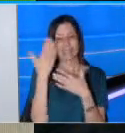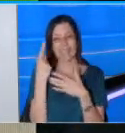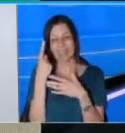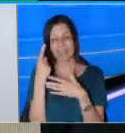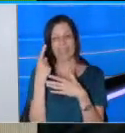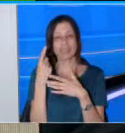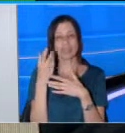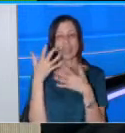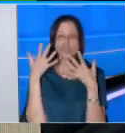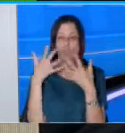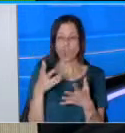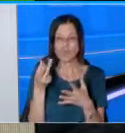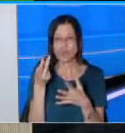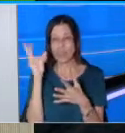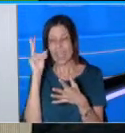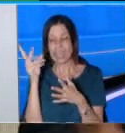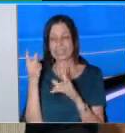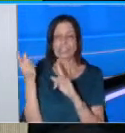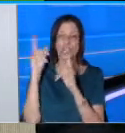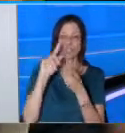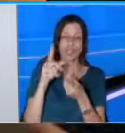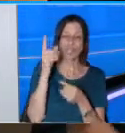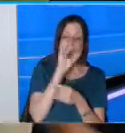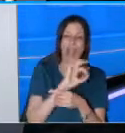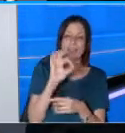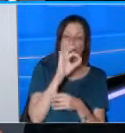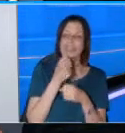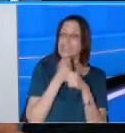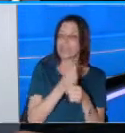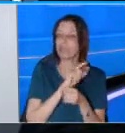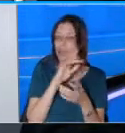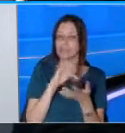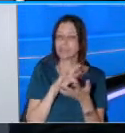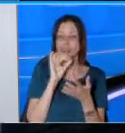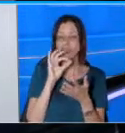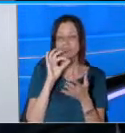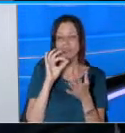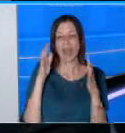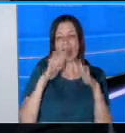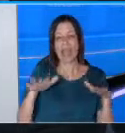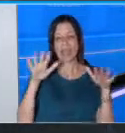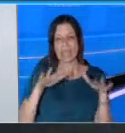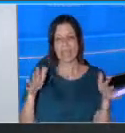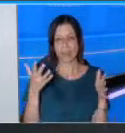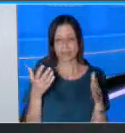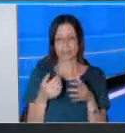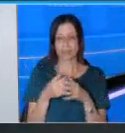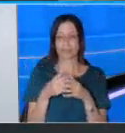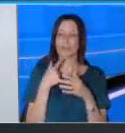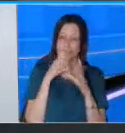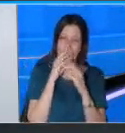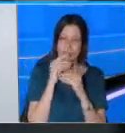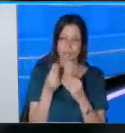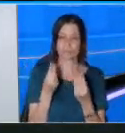תוקף הרבה יותר את הצד השני, ועדיין הנציגים לא נמצאים שם כדי להוריד את הלהבות. אז בואו נדבר רגע על